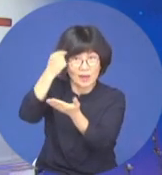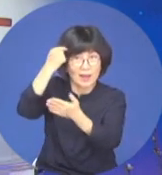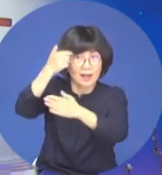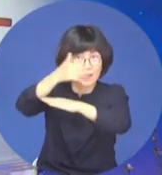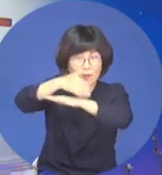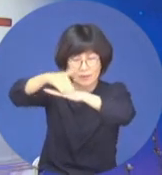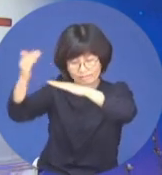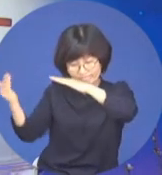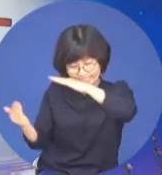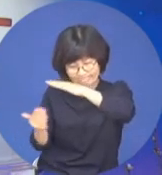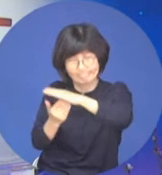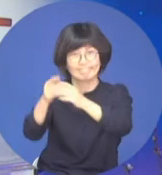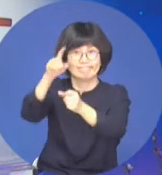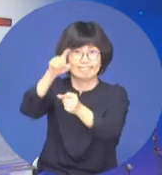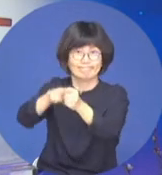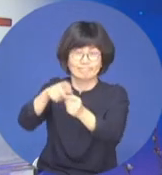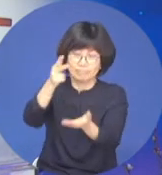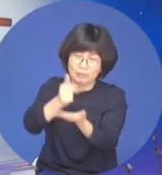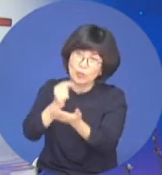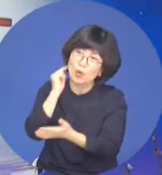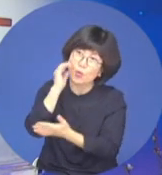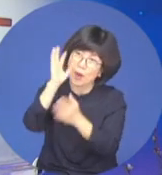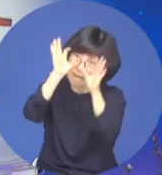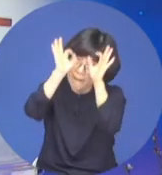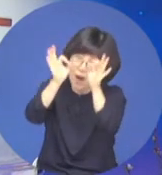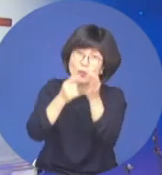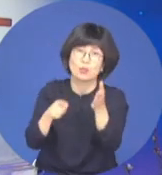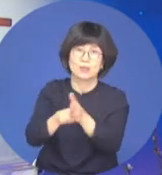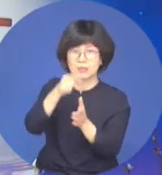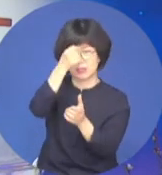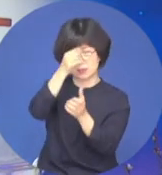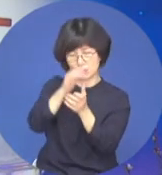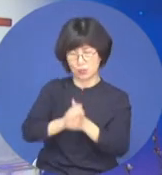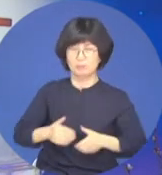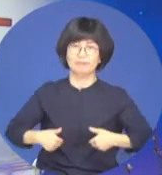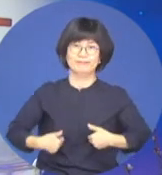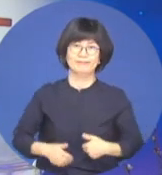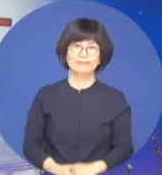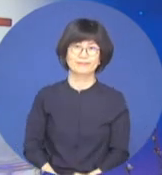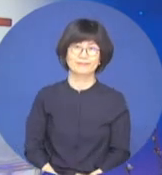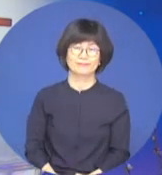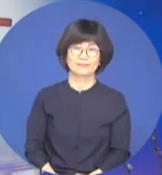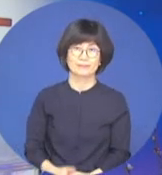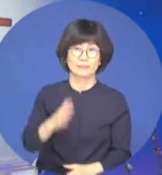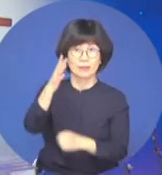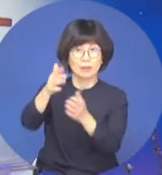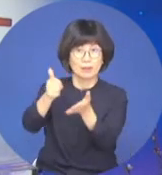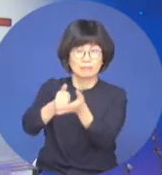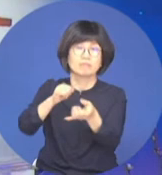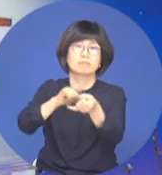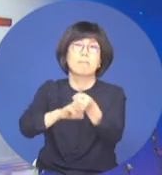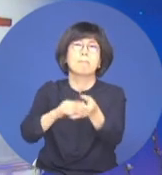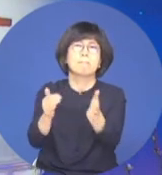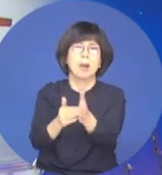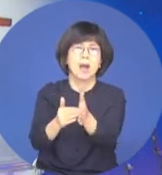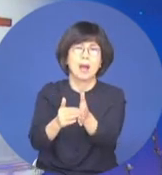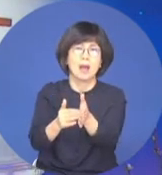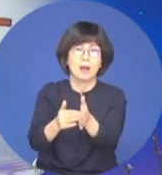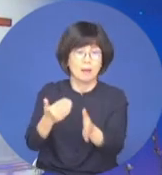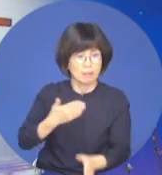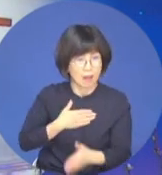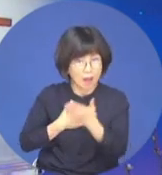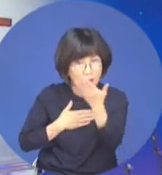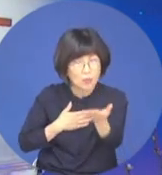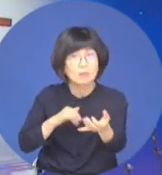기도하고, 주님의 영광을 보는 일을 위해서 기도해야 할 줄로 믿습니다. 그래서 여러분, 우리 하나님이 약속하셨어요. 내가 너에게